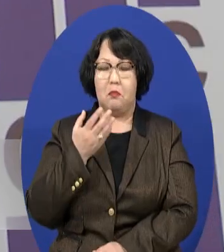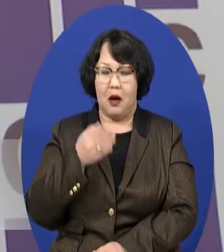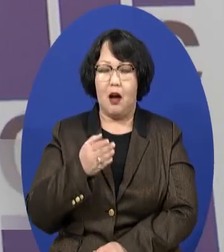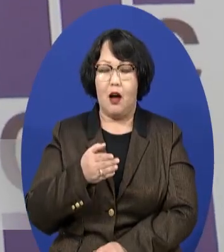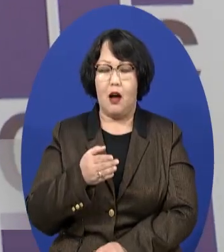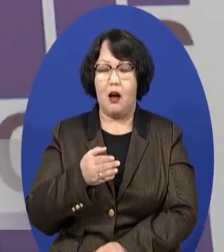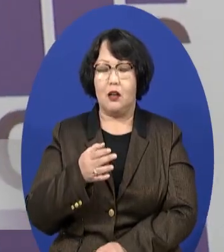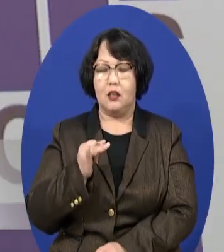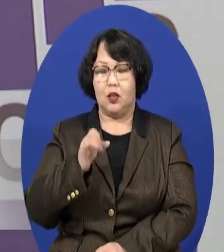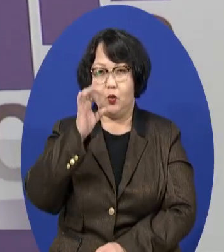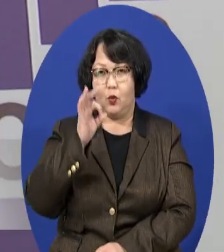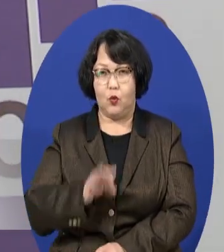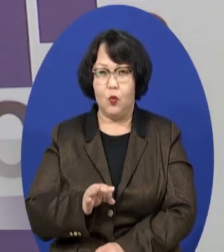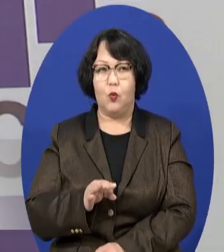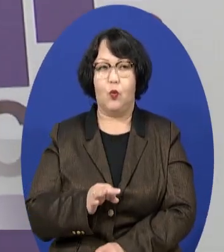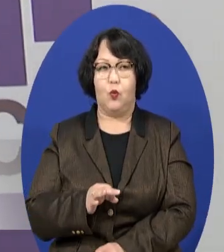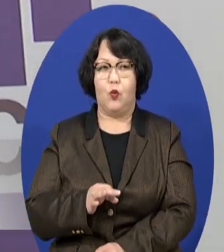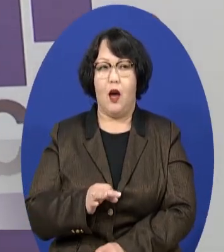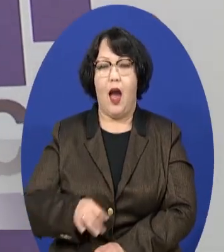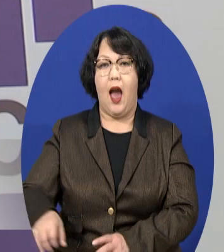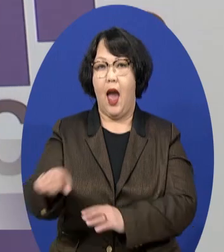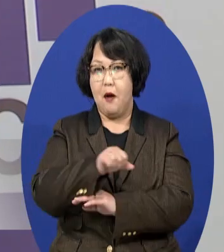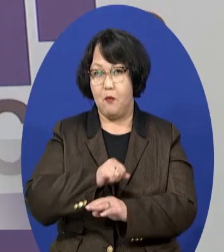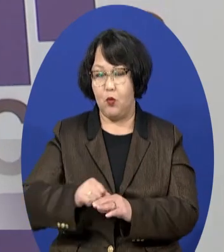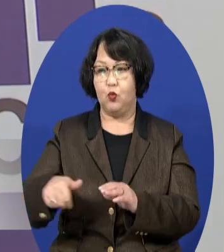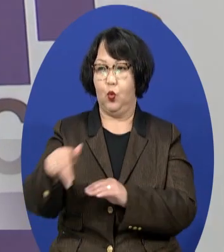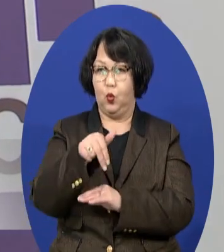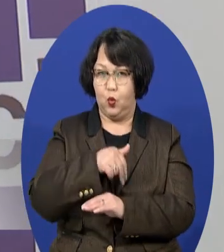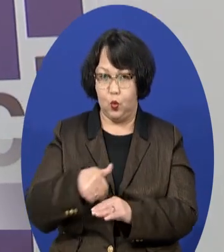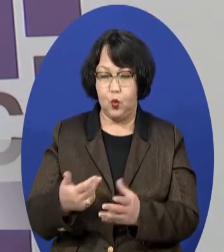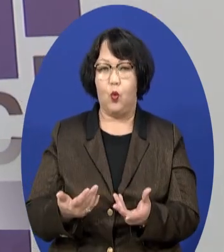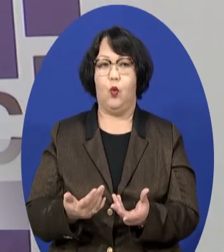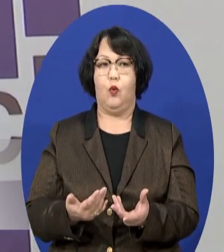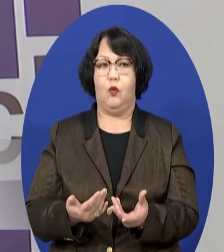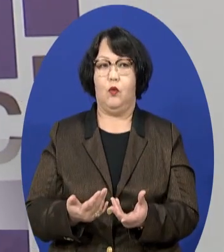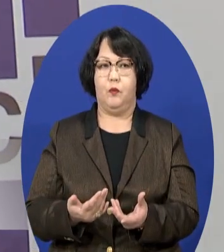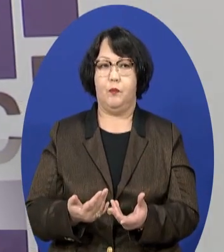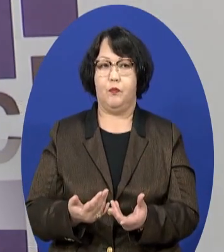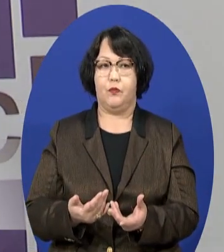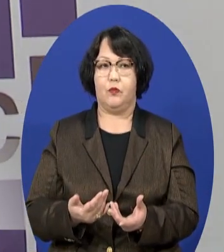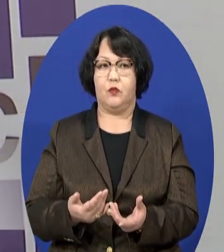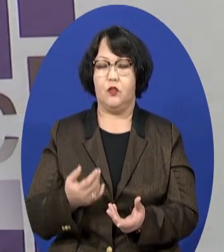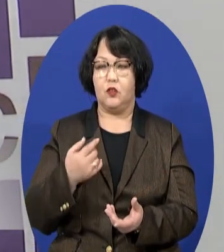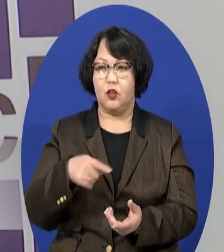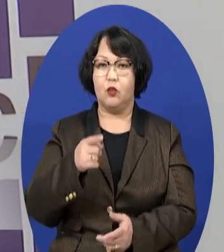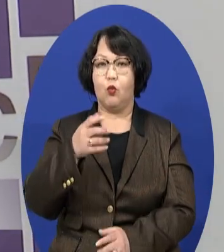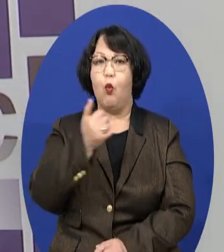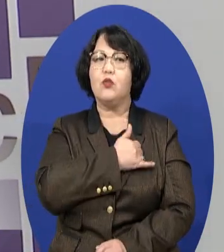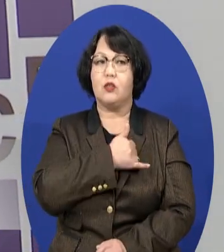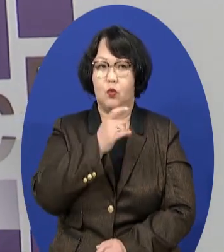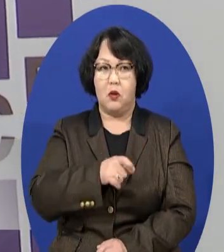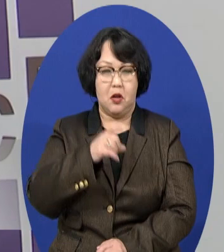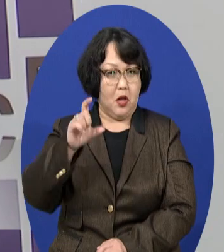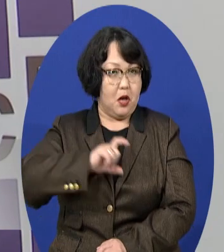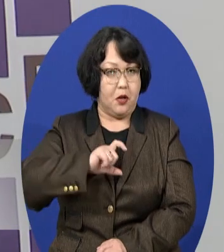одоо юу гэдгийг ихэнхтэй бол бас яг ингээд аймагуудын төвшинч тэр дүргүүдийн төвшинч гэсэн тэр тухайн удирдлагууд нь болохоор бид нарт эрх